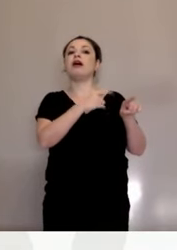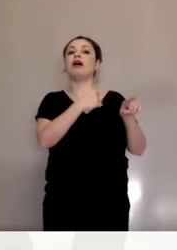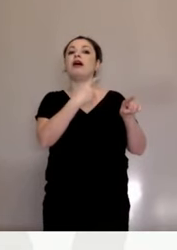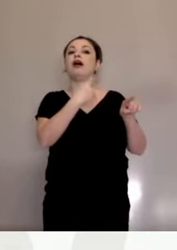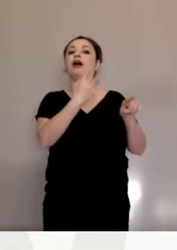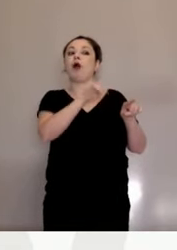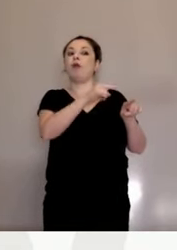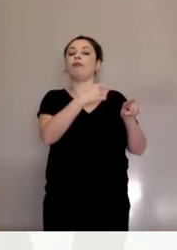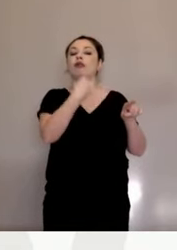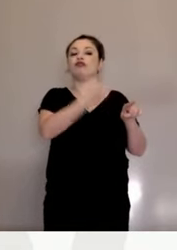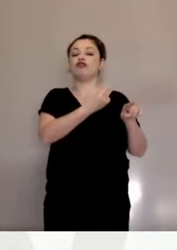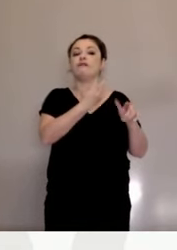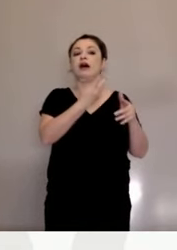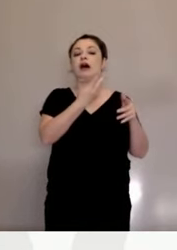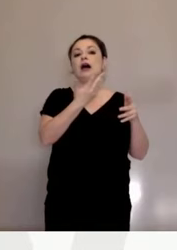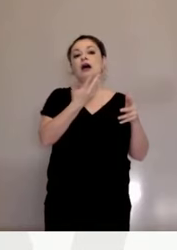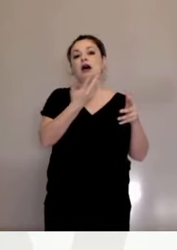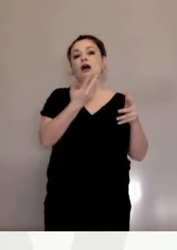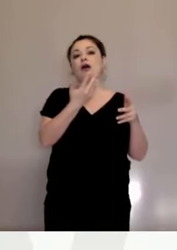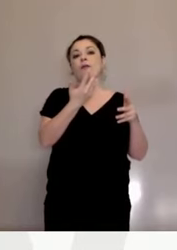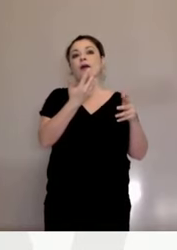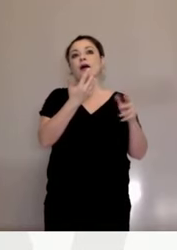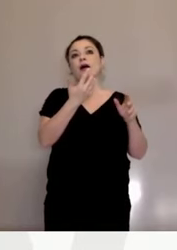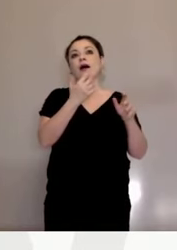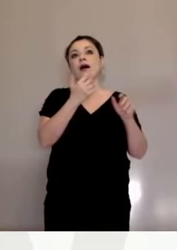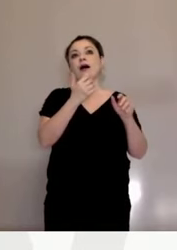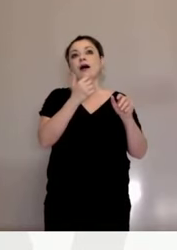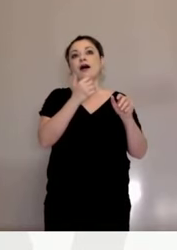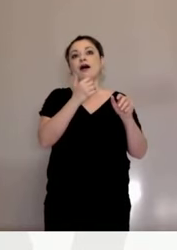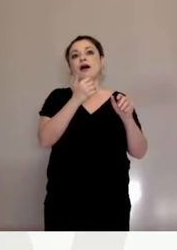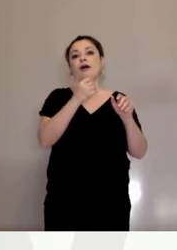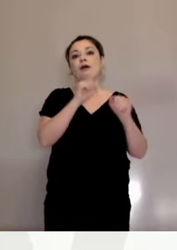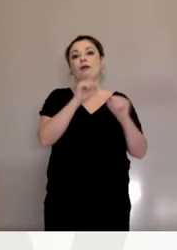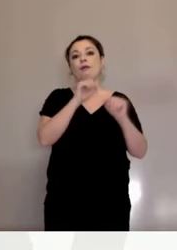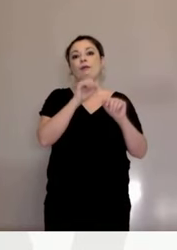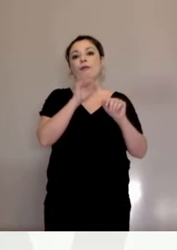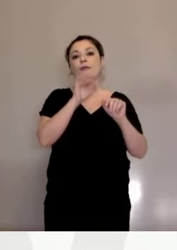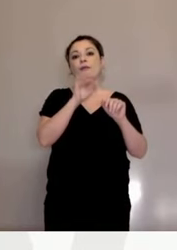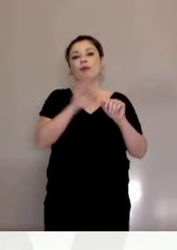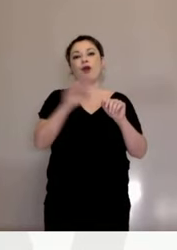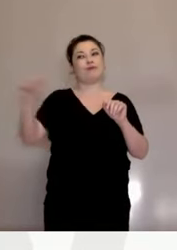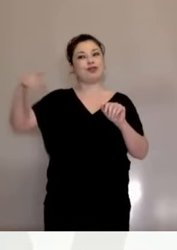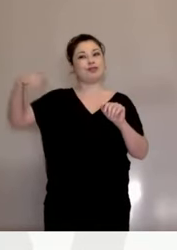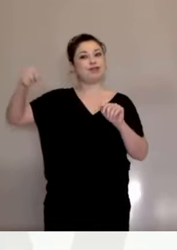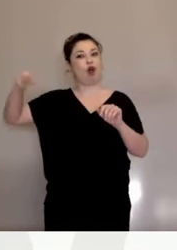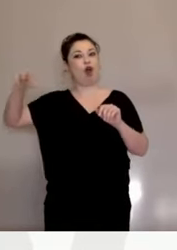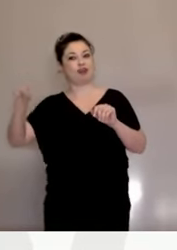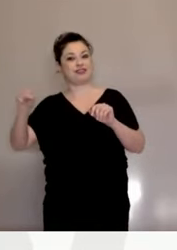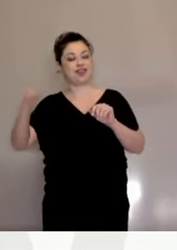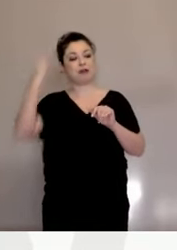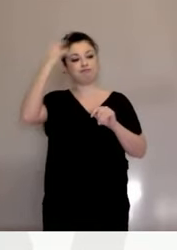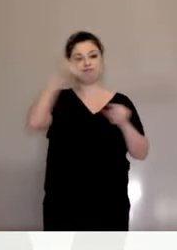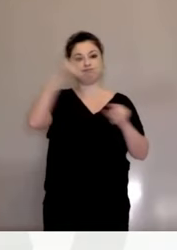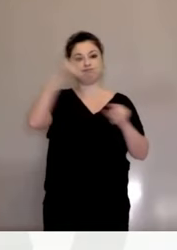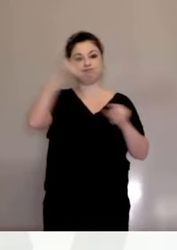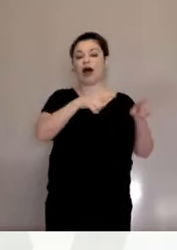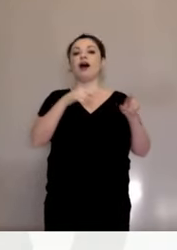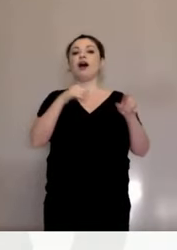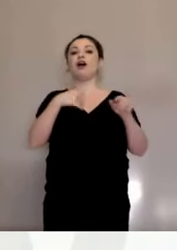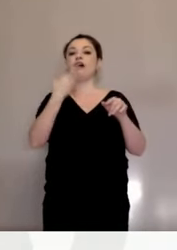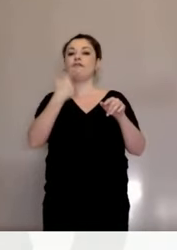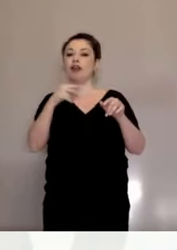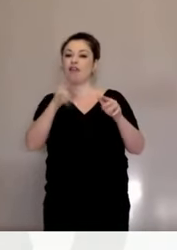intendere alcune delle cose anticipate alla luce del pensiero di Spinoza. Leggerei